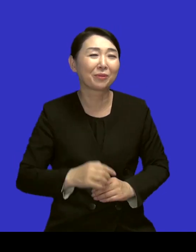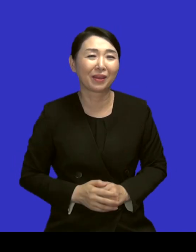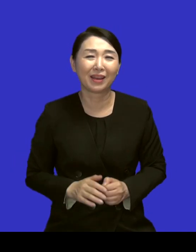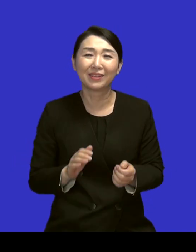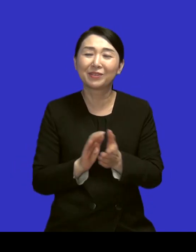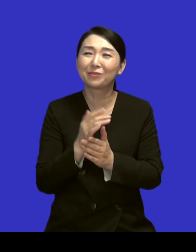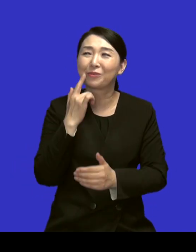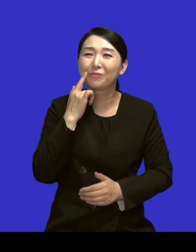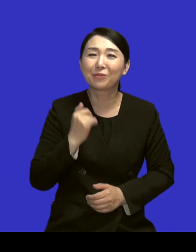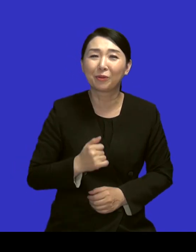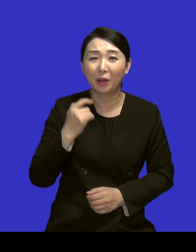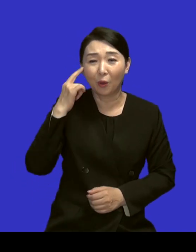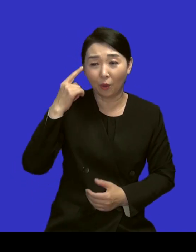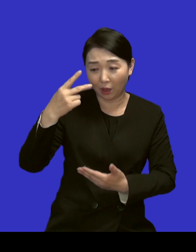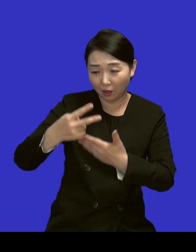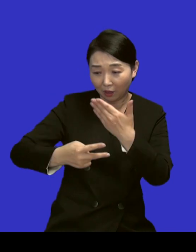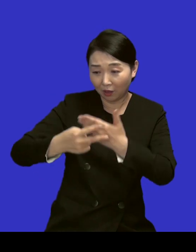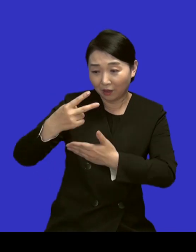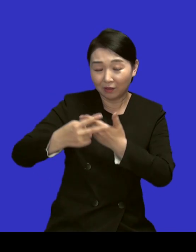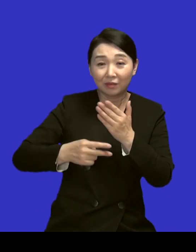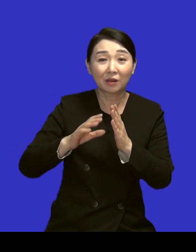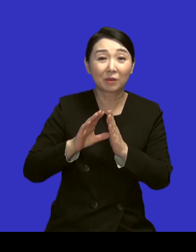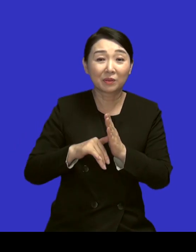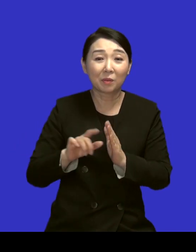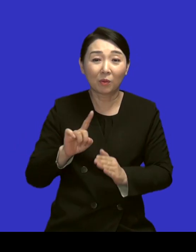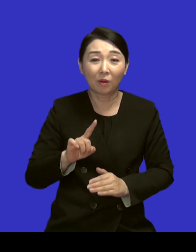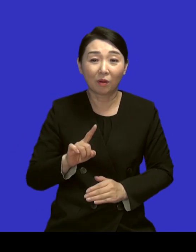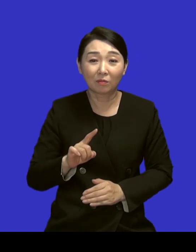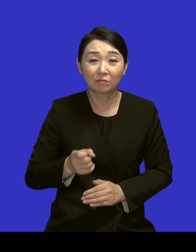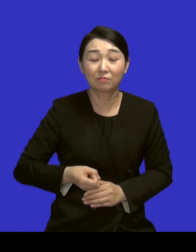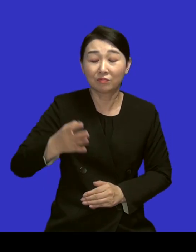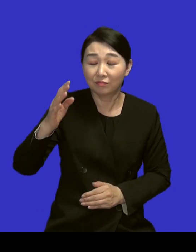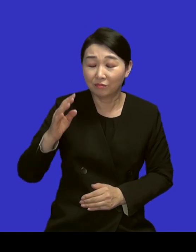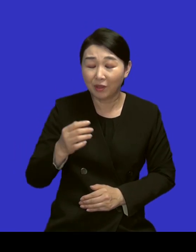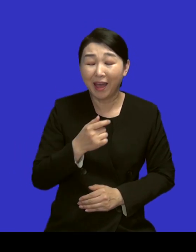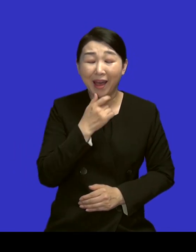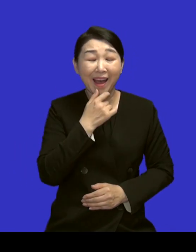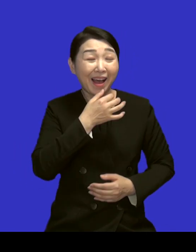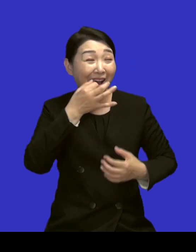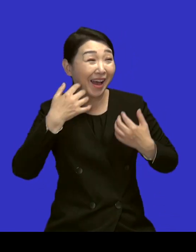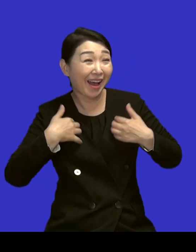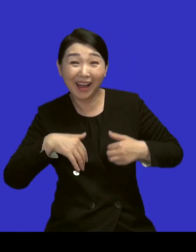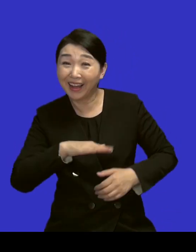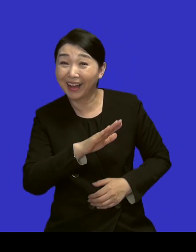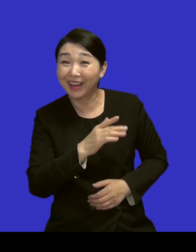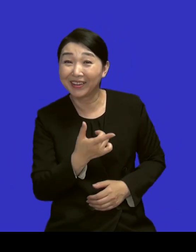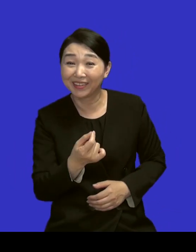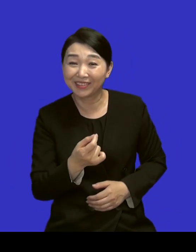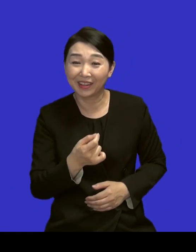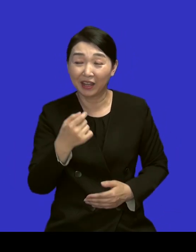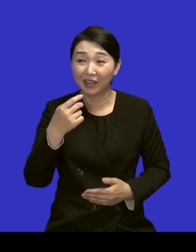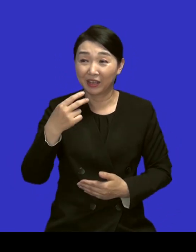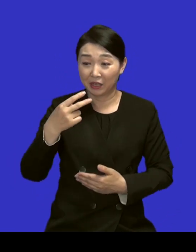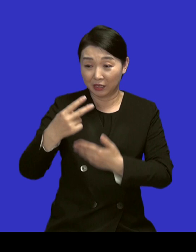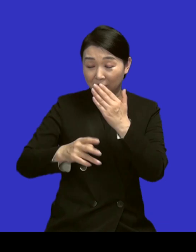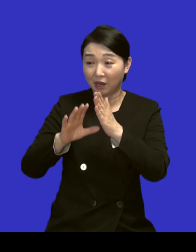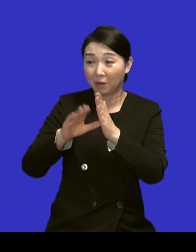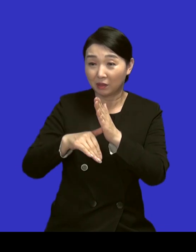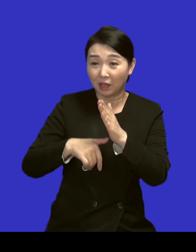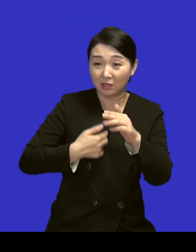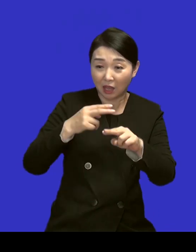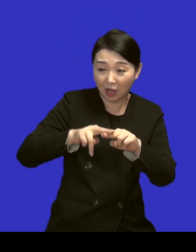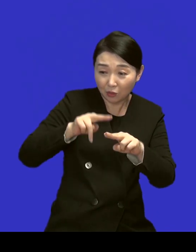던지고 이렇게. 드라마에서는 보통 그리고 나가서 딱 뒤 돌면 슬로우 걸리면서 휘바람 불면서 나가잖아요. 보통 드라마에서 자퇴하면 친구들이